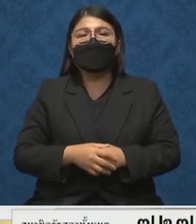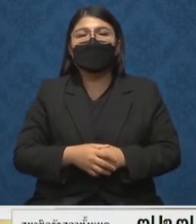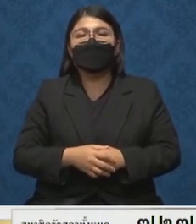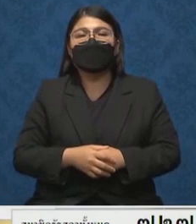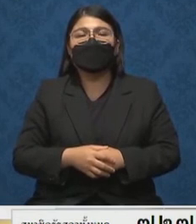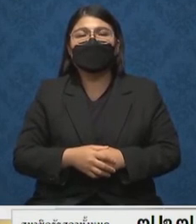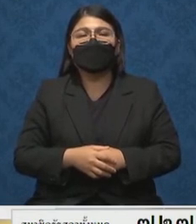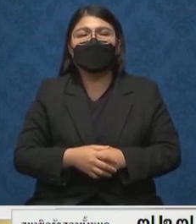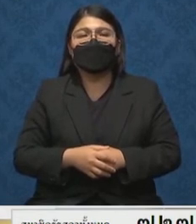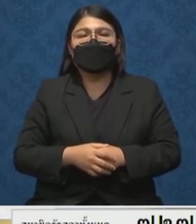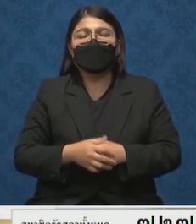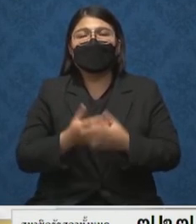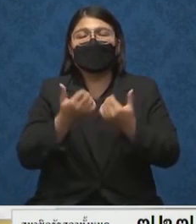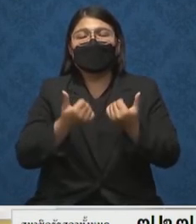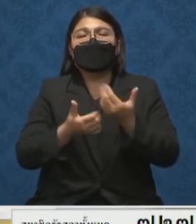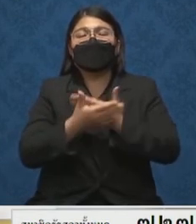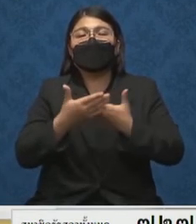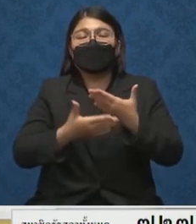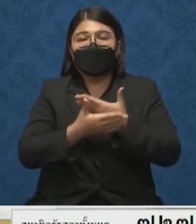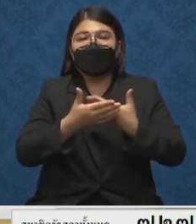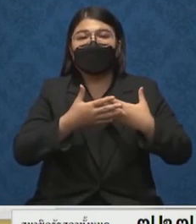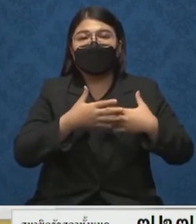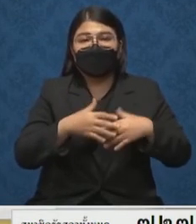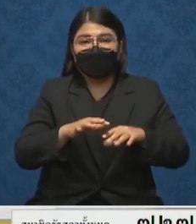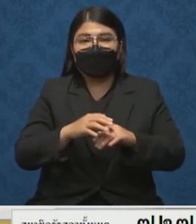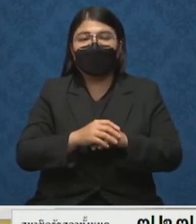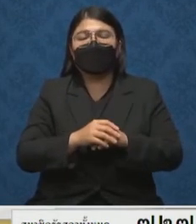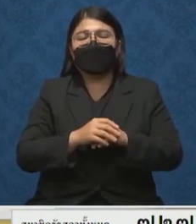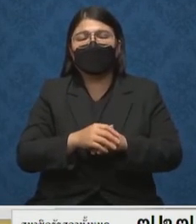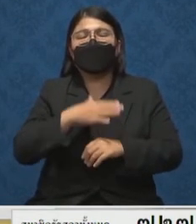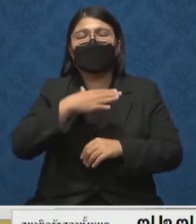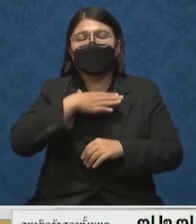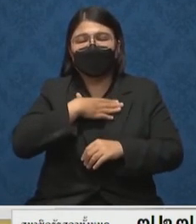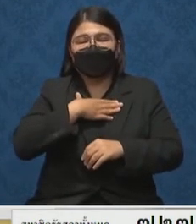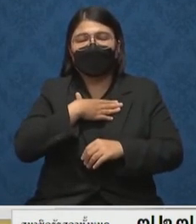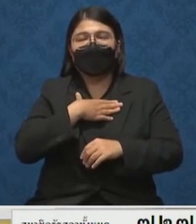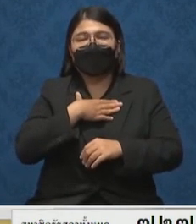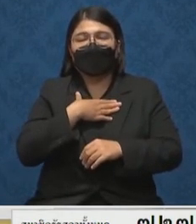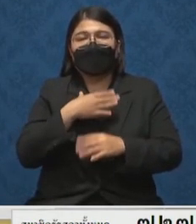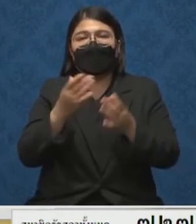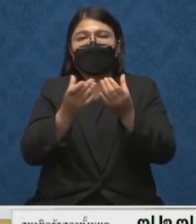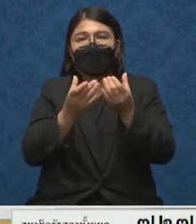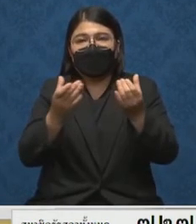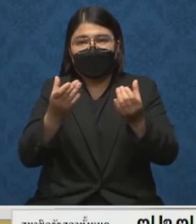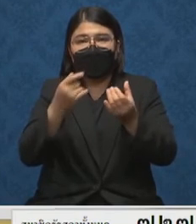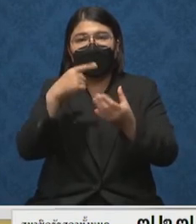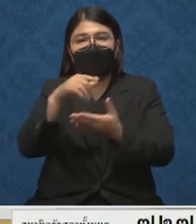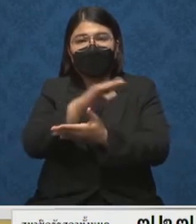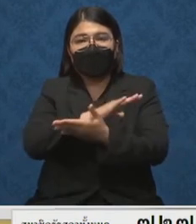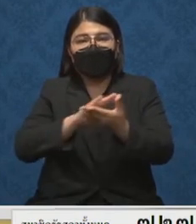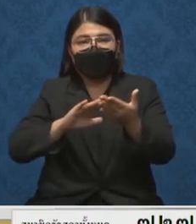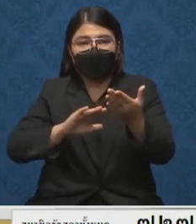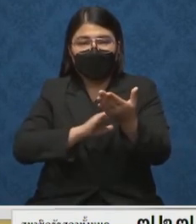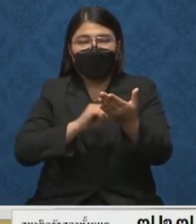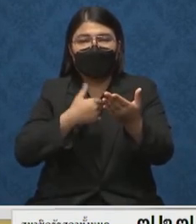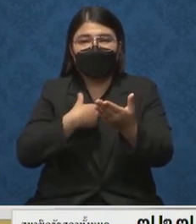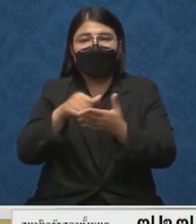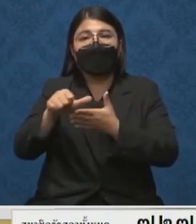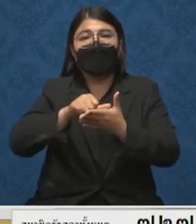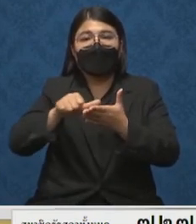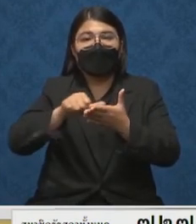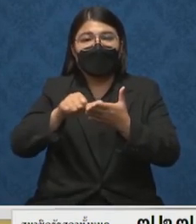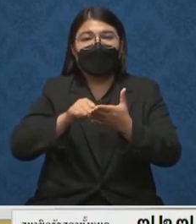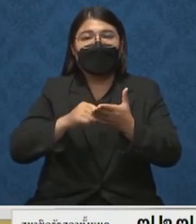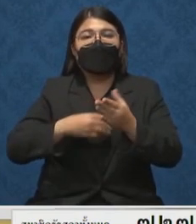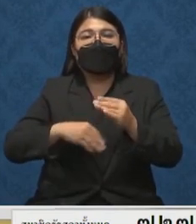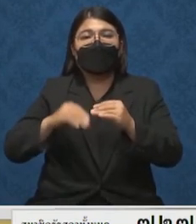ดผลดังที่อัวภายมา ผมยึงขอสนกสนรร่าง แล้ำนูนแห่งและชนะจากไทยแก้ไขเพิ่มเติม ส